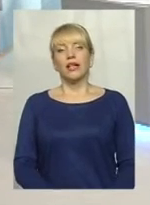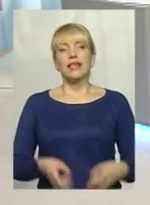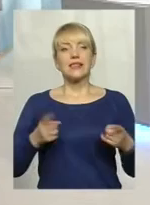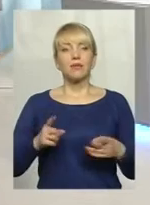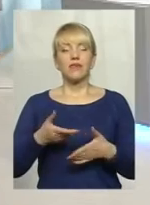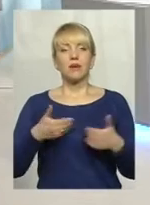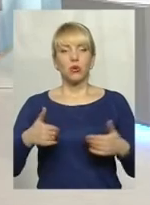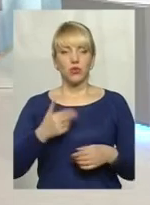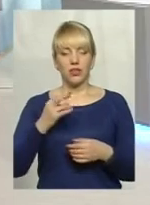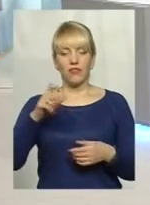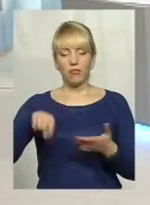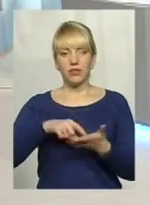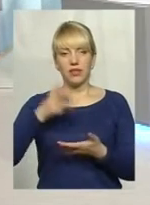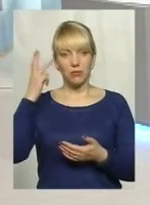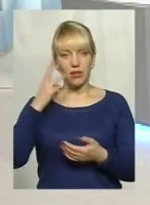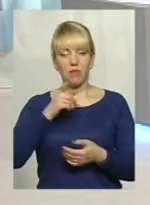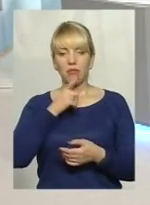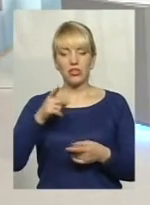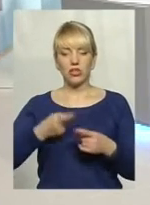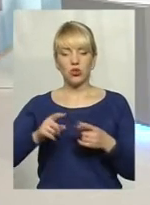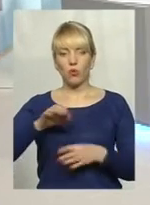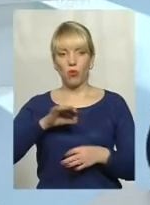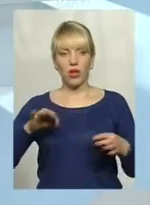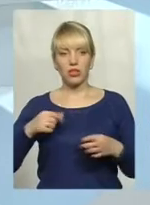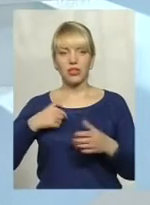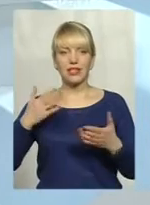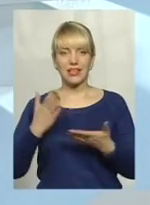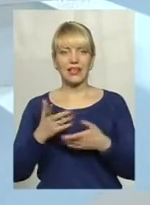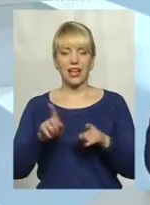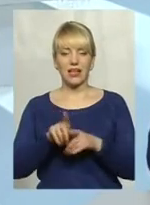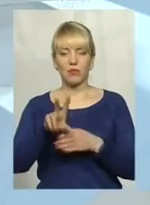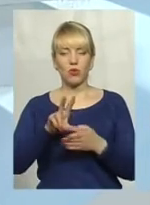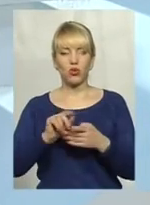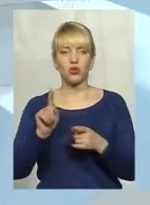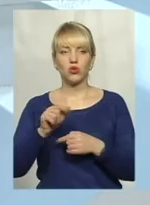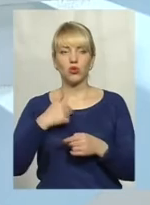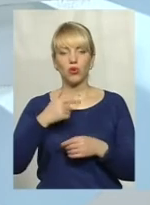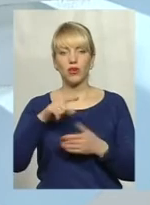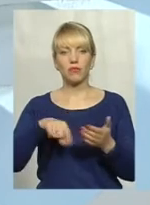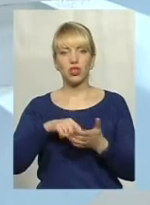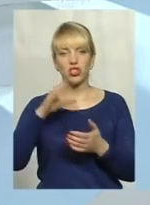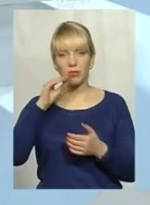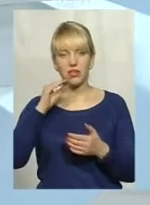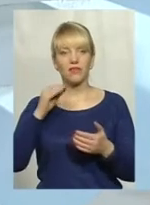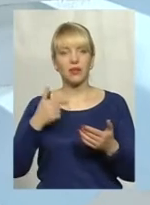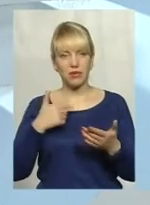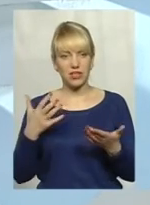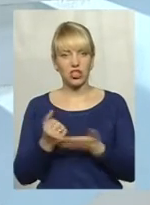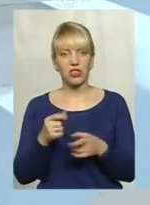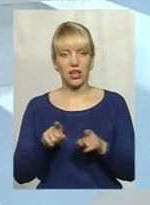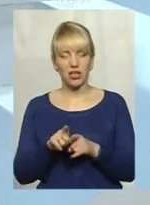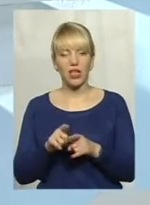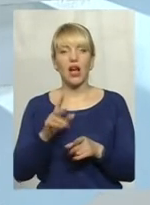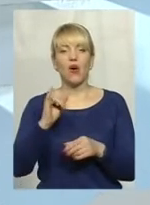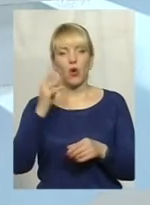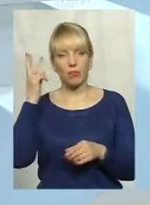знайти під час самого проєкту такий яскравий випадок, щоб от у нас тільки в Шепетівці під час проєкту ми знайшли такий випадок. Хотіли ще у